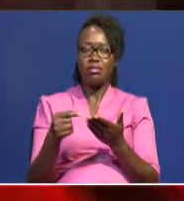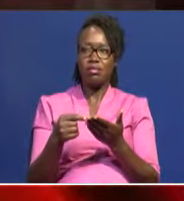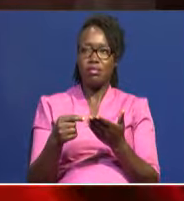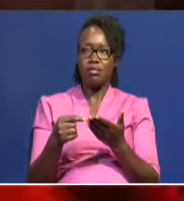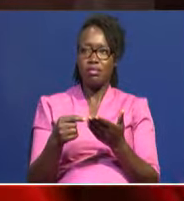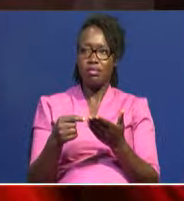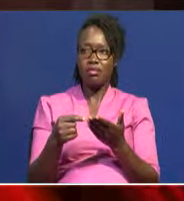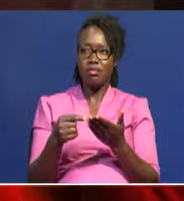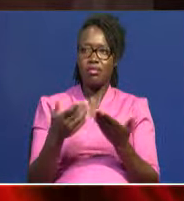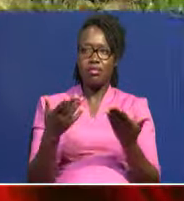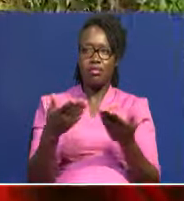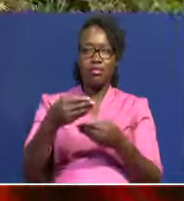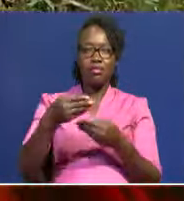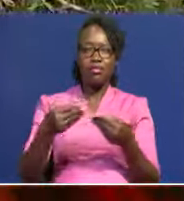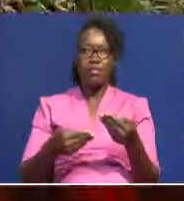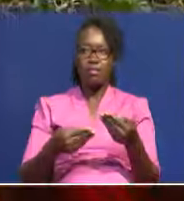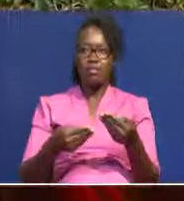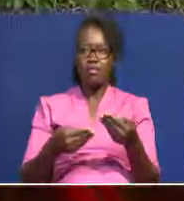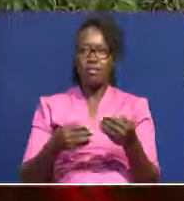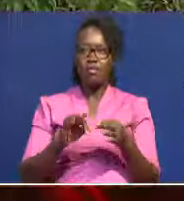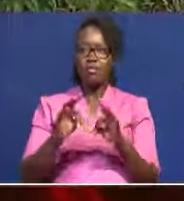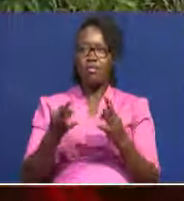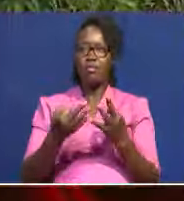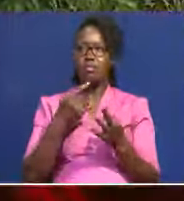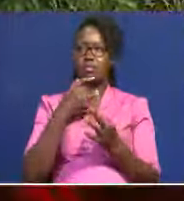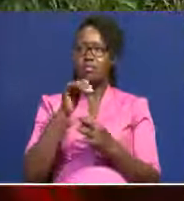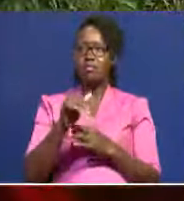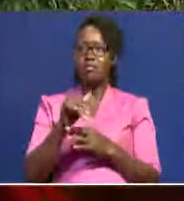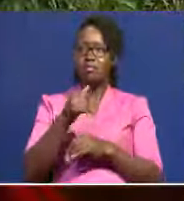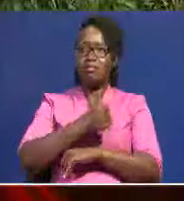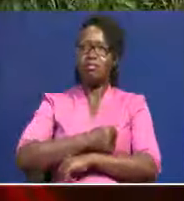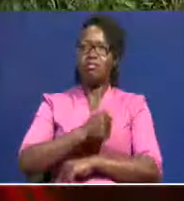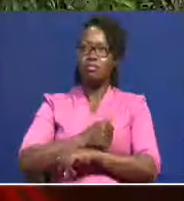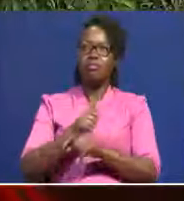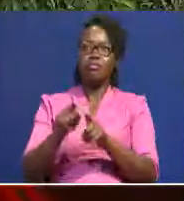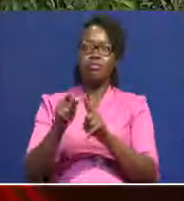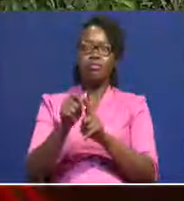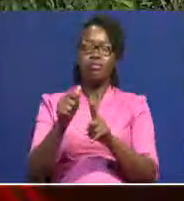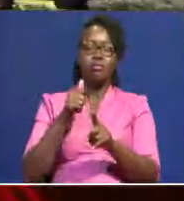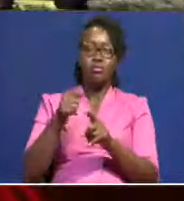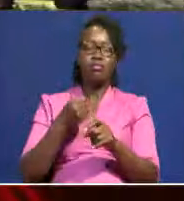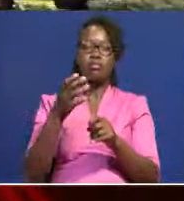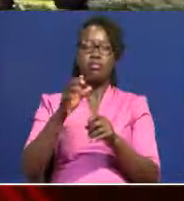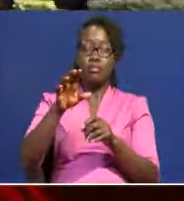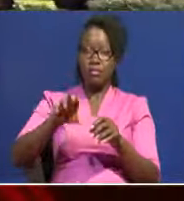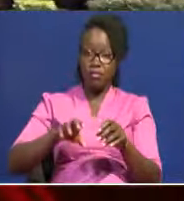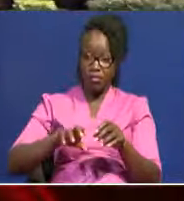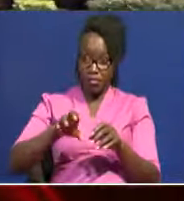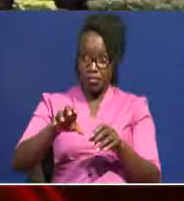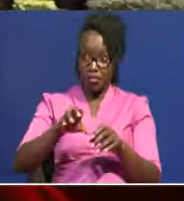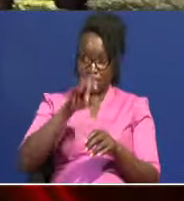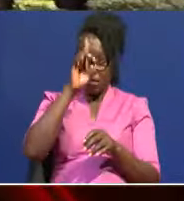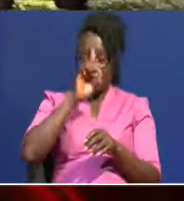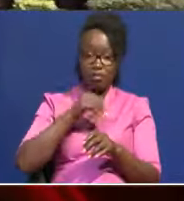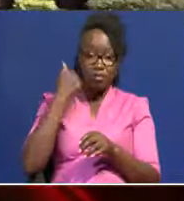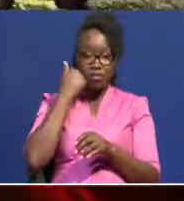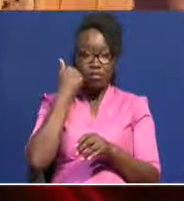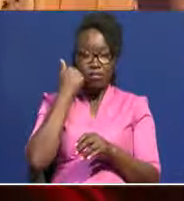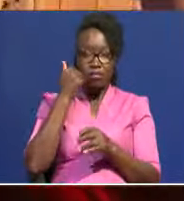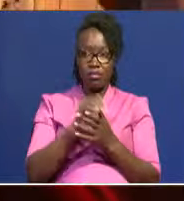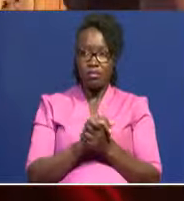ile wanasema receipt. The family father claims the school also refused to provide transport for Brian, who was critical at the